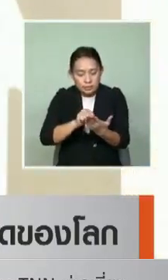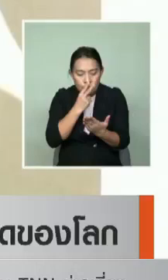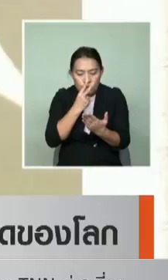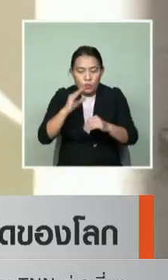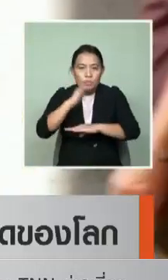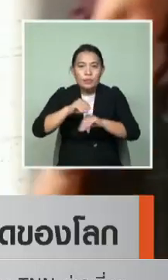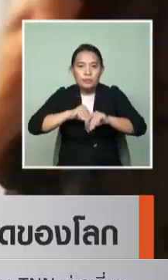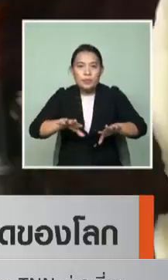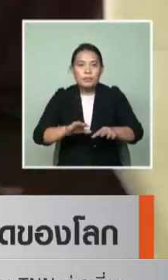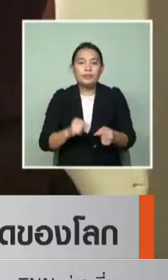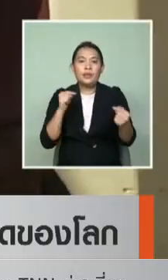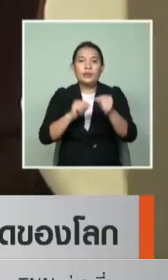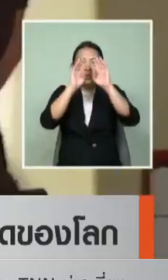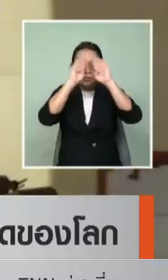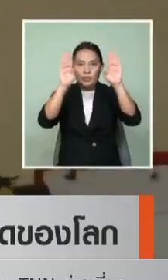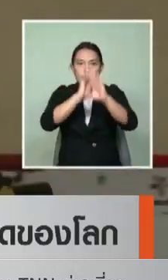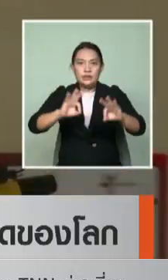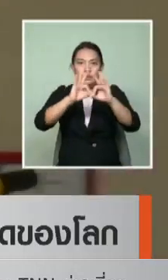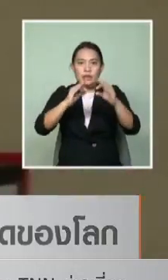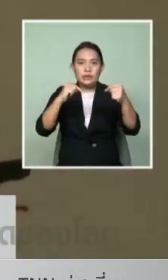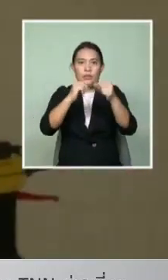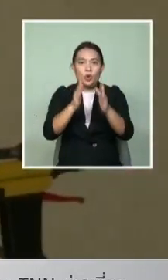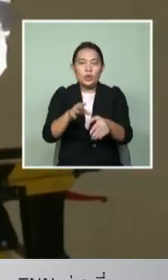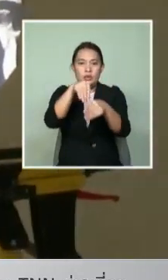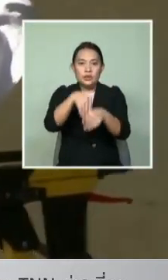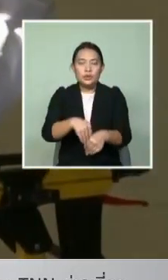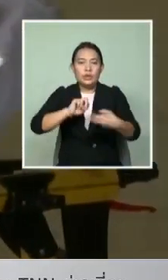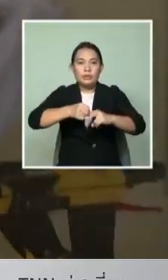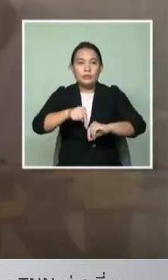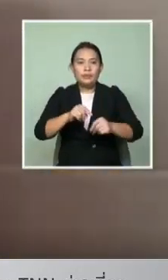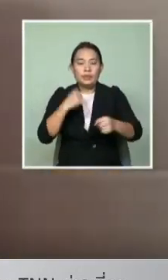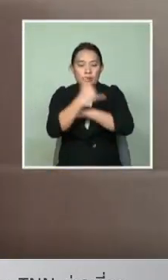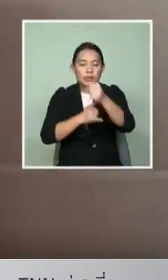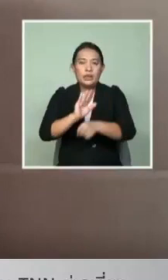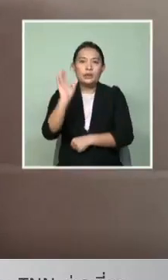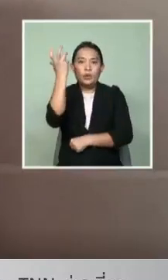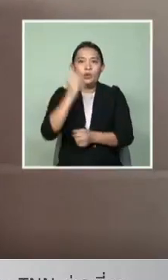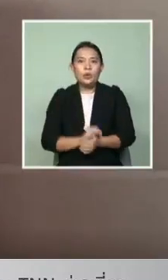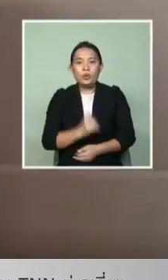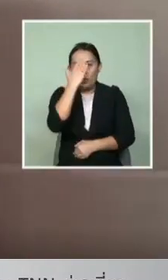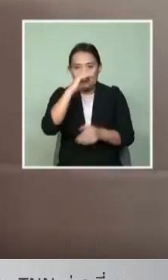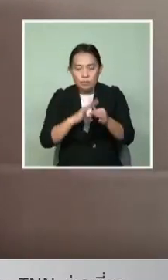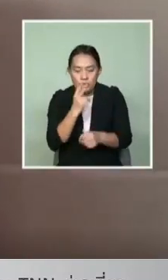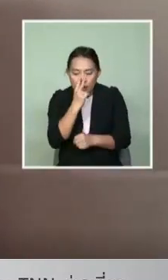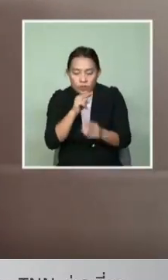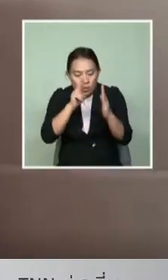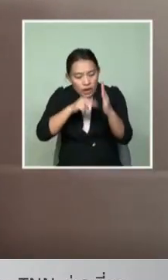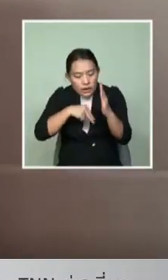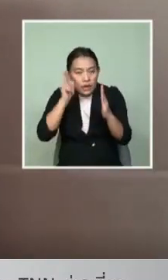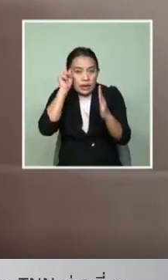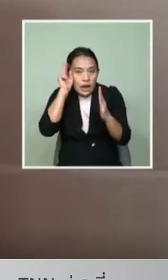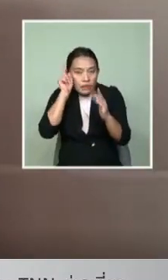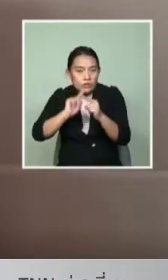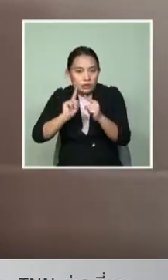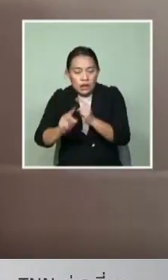ปนะคะแต่ว่านี่เป็นบทเรียนสำคัญค่ะสำหรับคนที่อยู่ในท่ามกลางสถานการณ์แบบนี้ไม่ว่าจะเป็นประเทศไหนในโลกนะคะว่าเวลาบริโภคข้อมูลข่าวสารควร